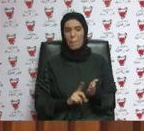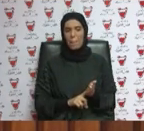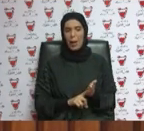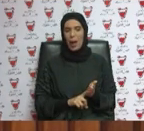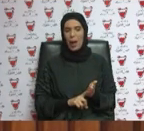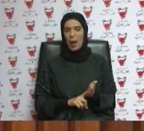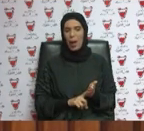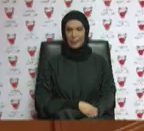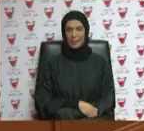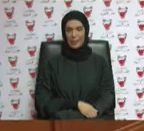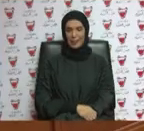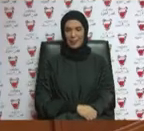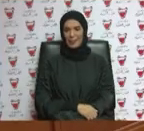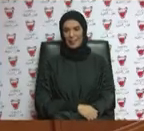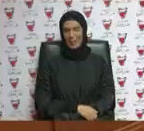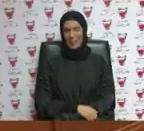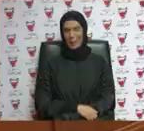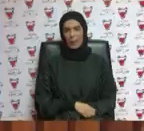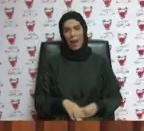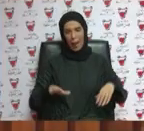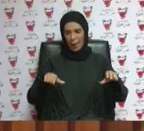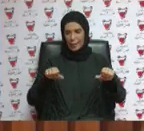بالتعليمات الصحية، بهذا نرفع